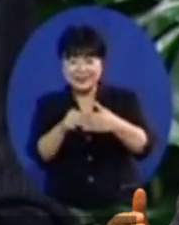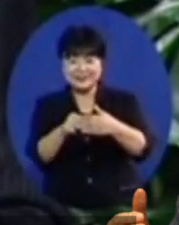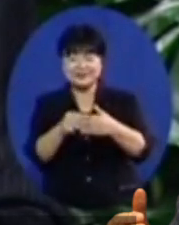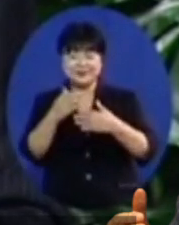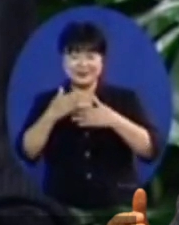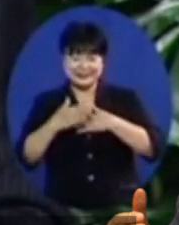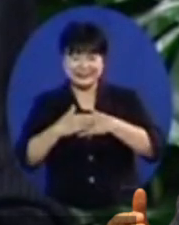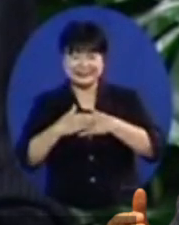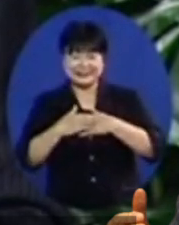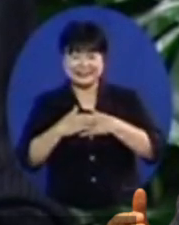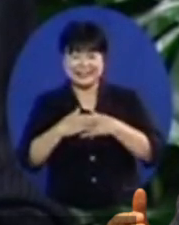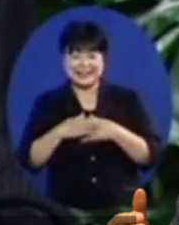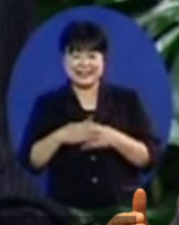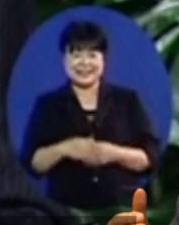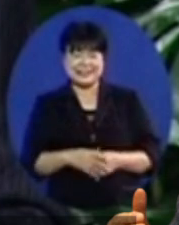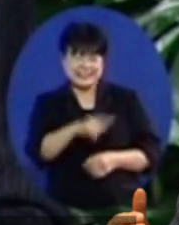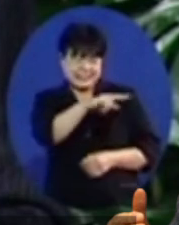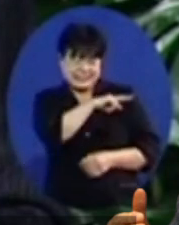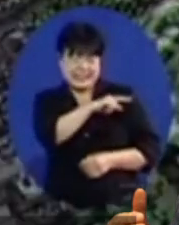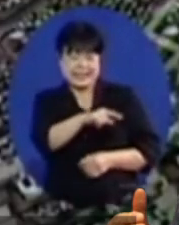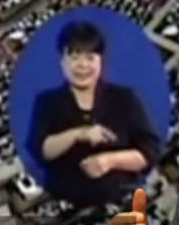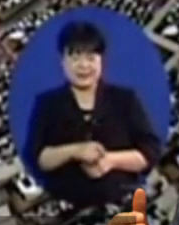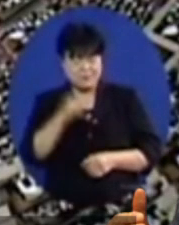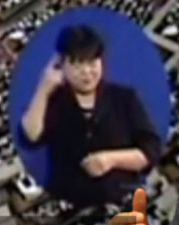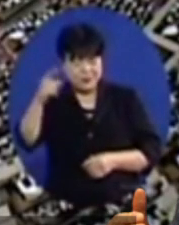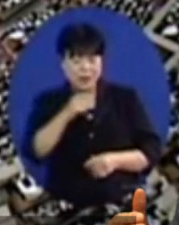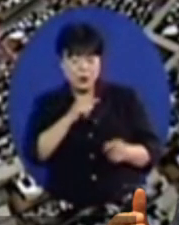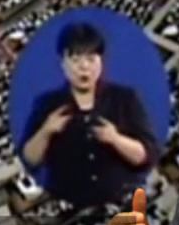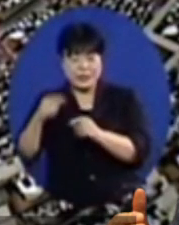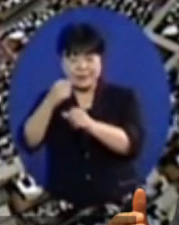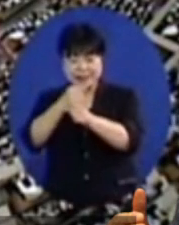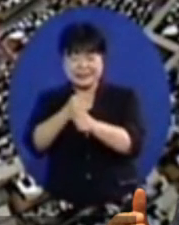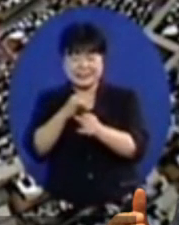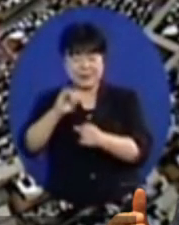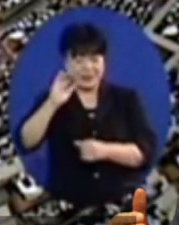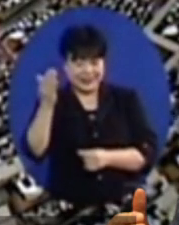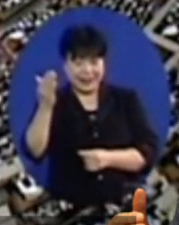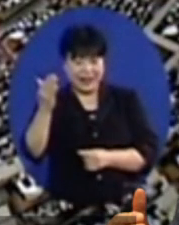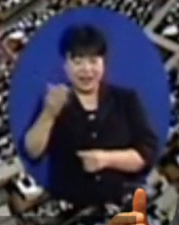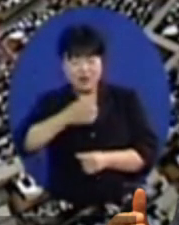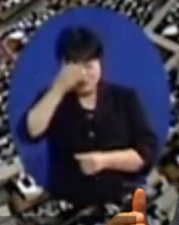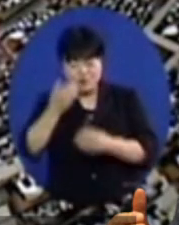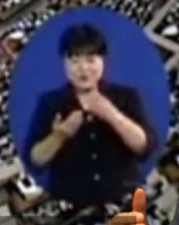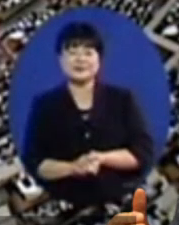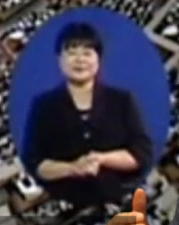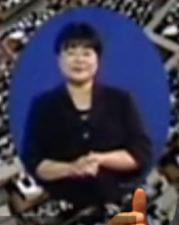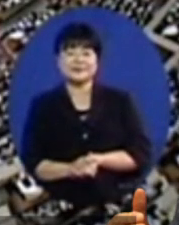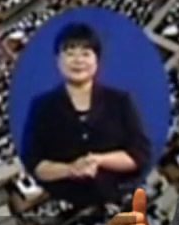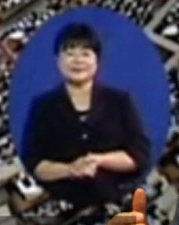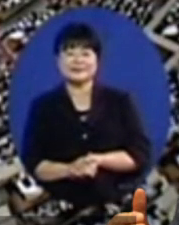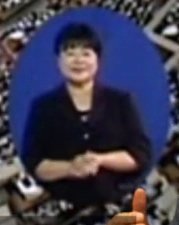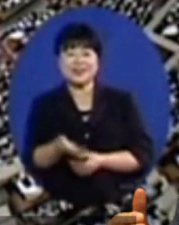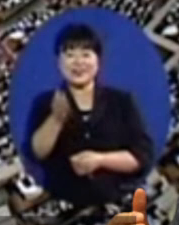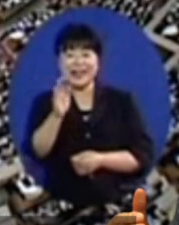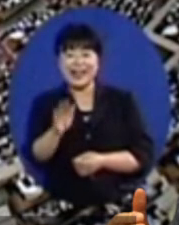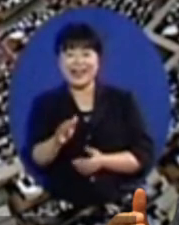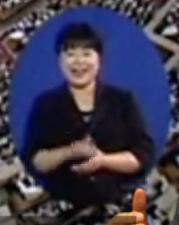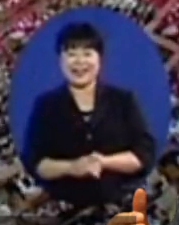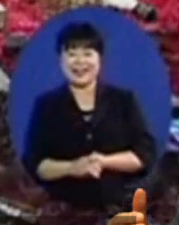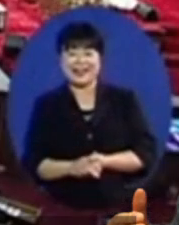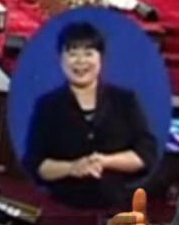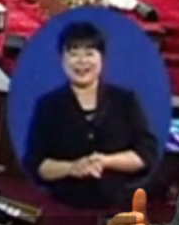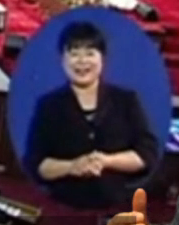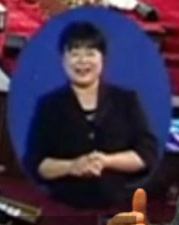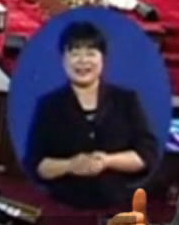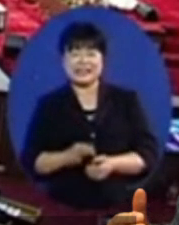나는 인류 요리사가 되겠다는 마음에 꿈이 생긴 것입니다. 그런데 10여